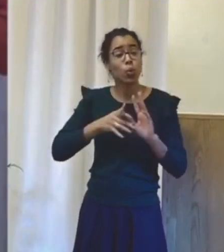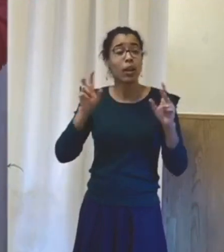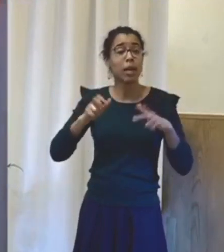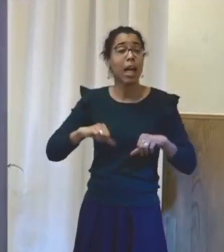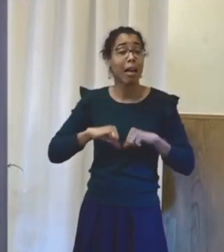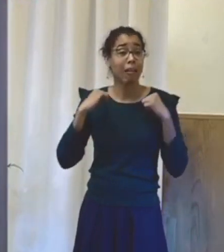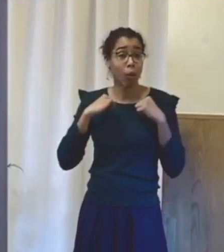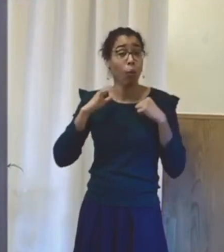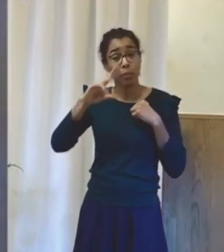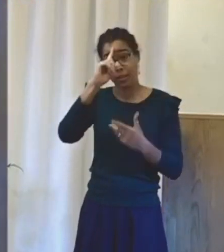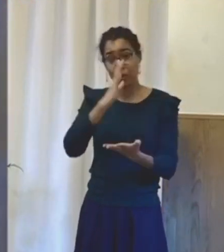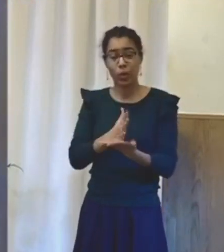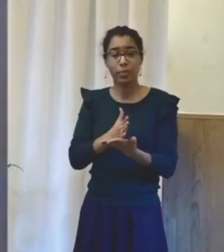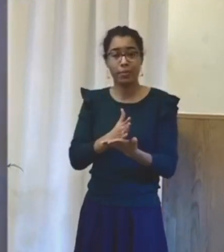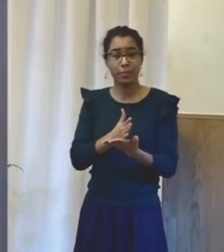foi.